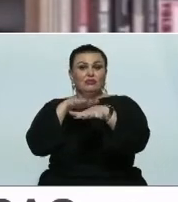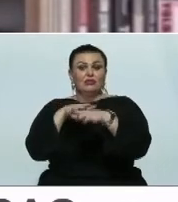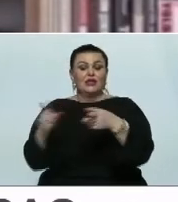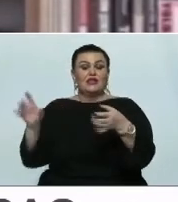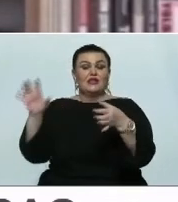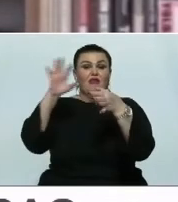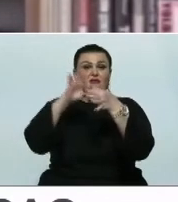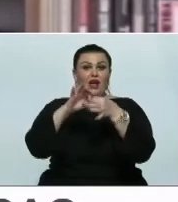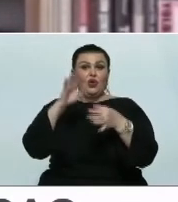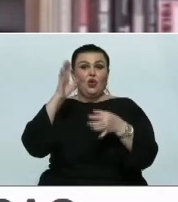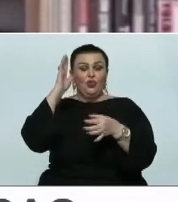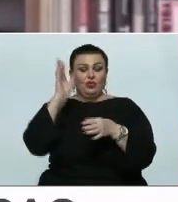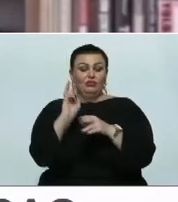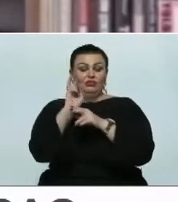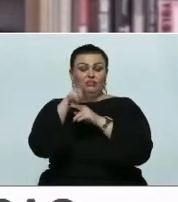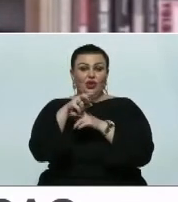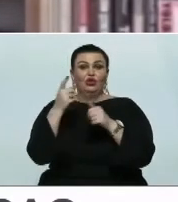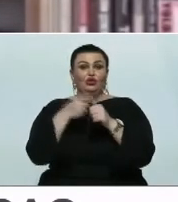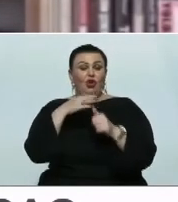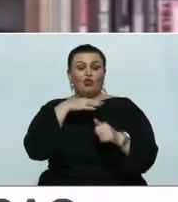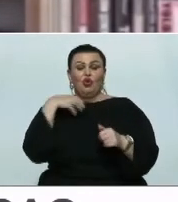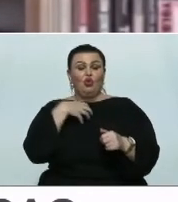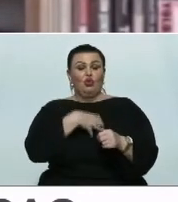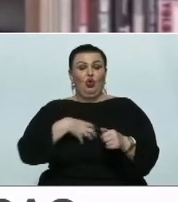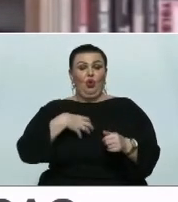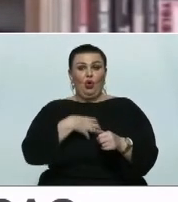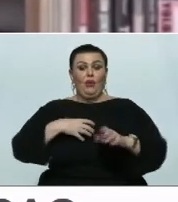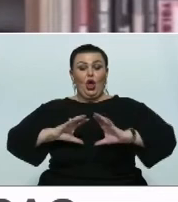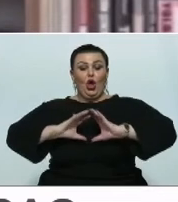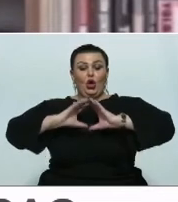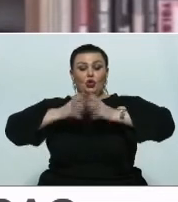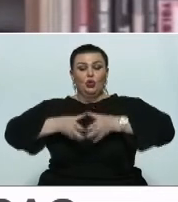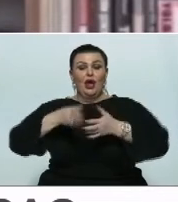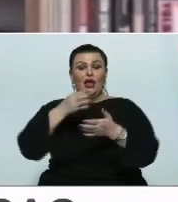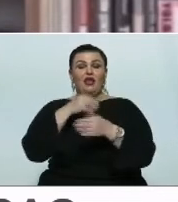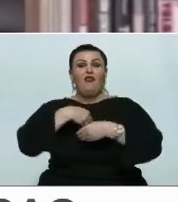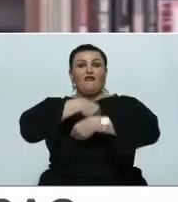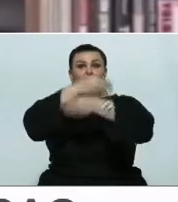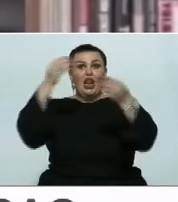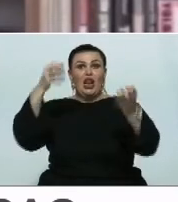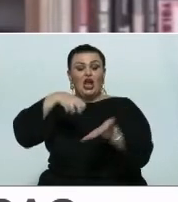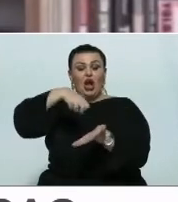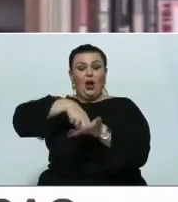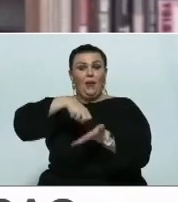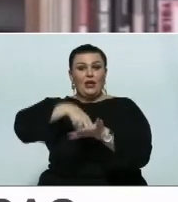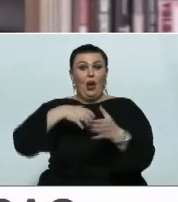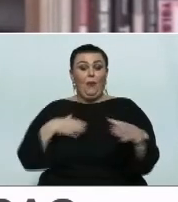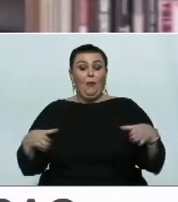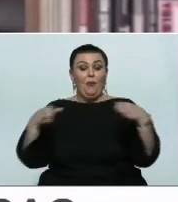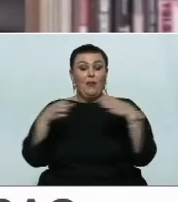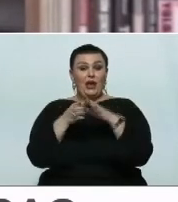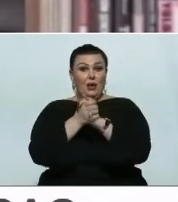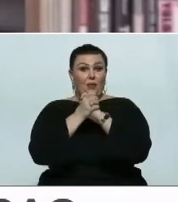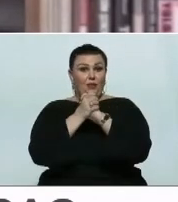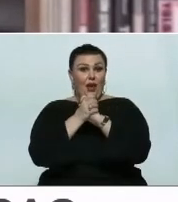katılmış olması, katılacak olması çok önemli. Dünyaya verilecek mesaj açısından, birlik ve beraberlik